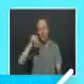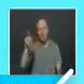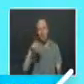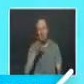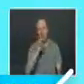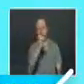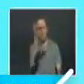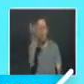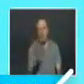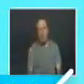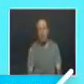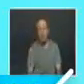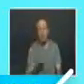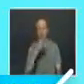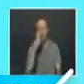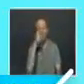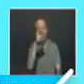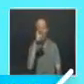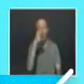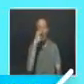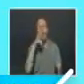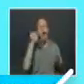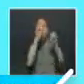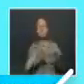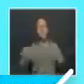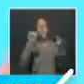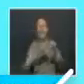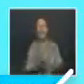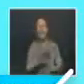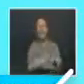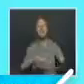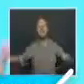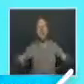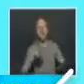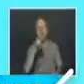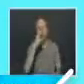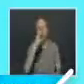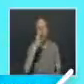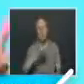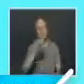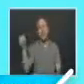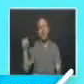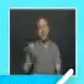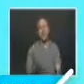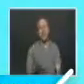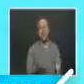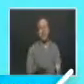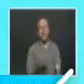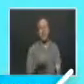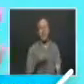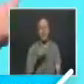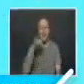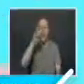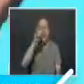לכם. הוא לא רואה אתכם, הוא רואה סמרטוטי רצפה. זה מה שהוא רואה במזרחים. מה הוא רואה? אבישי בן